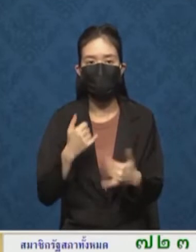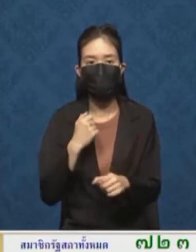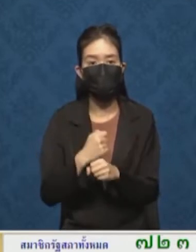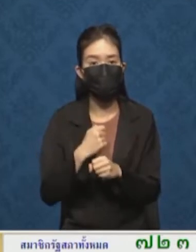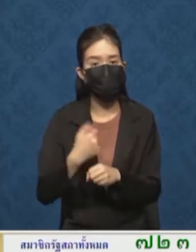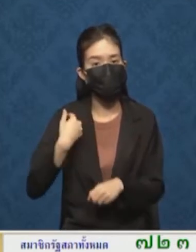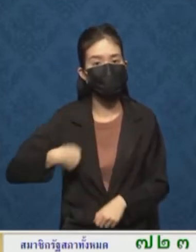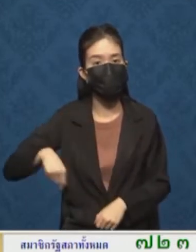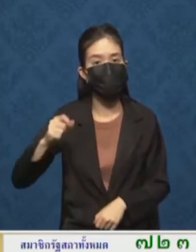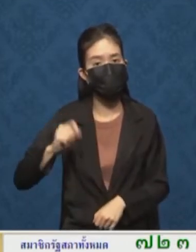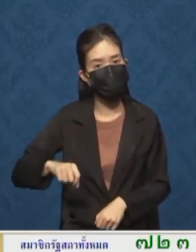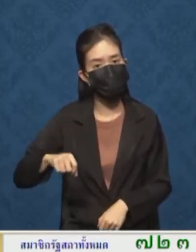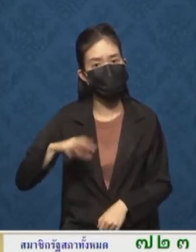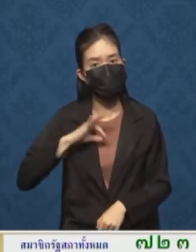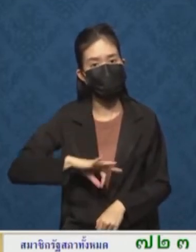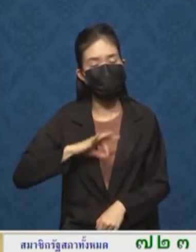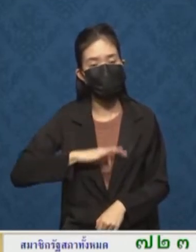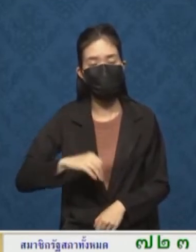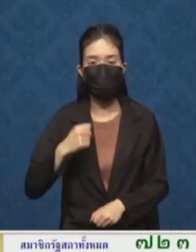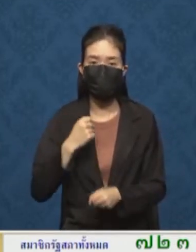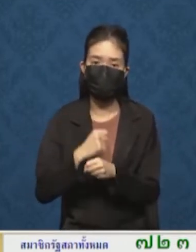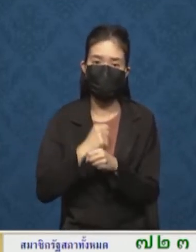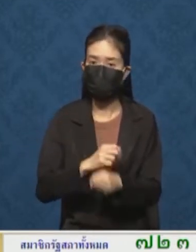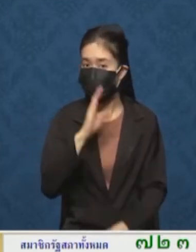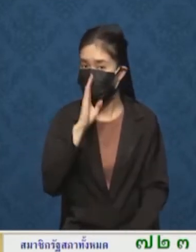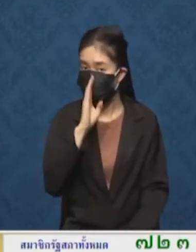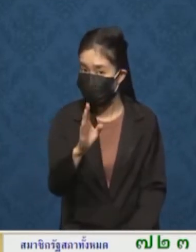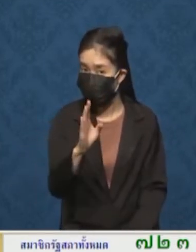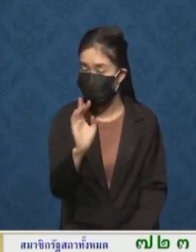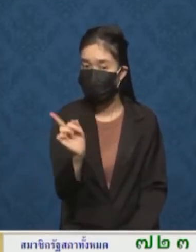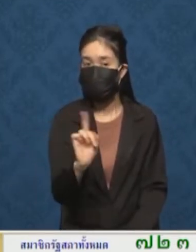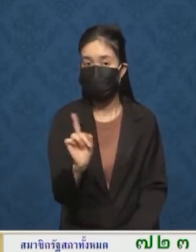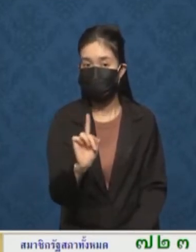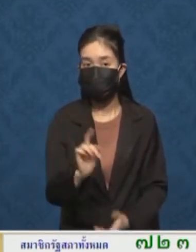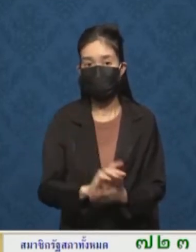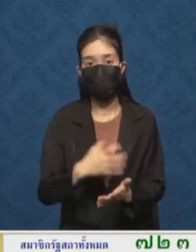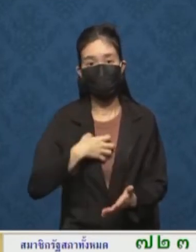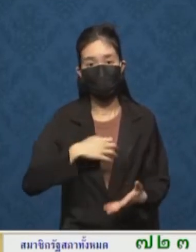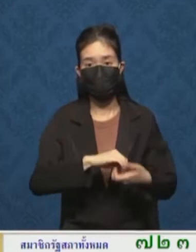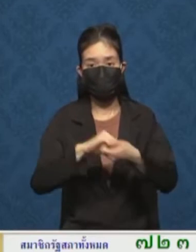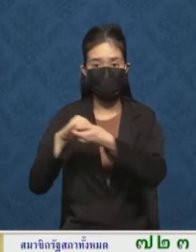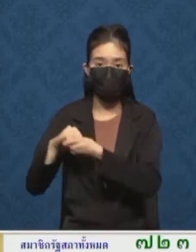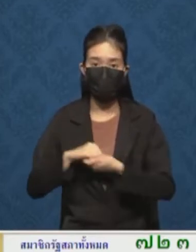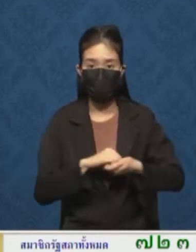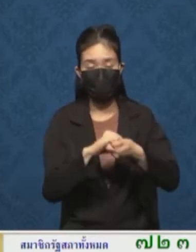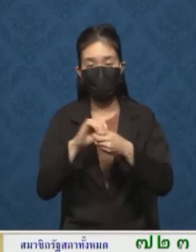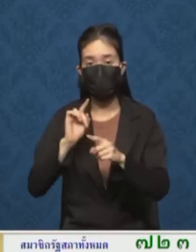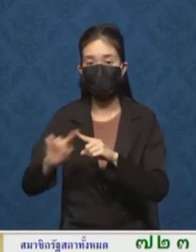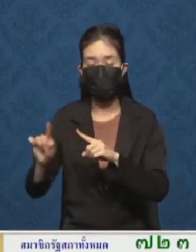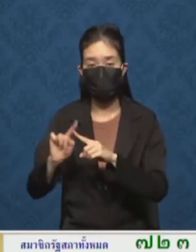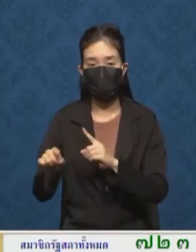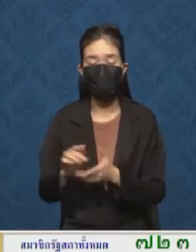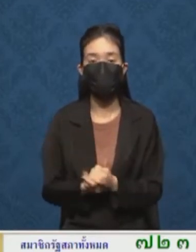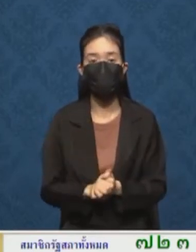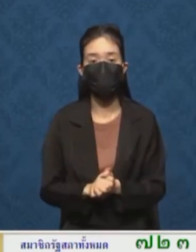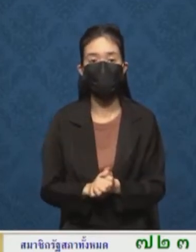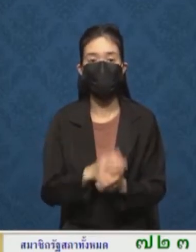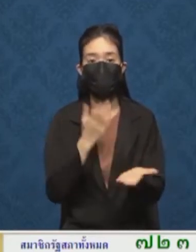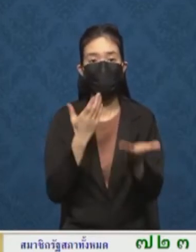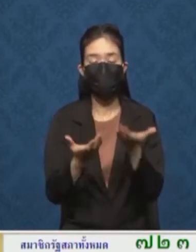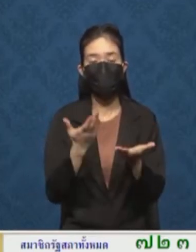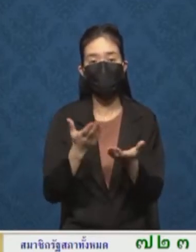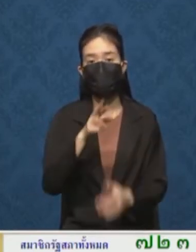สารพึ่งจากรธรรใหเกิดความยุดทำและเกิดความสำหารสามลทีหรอกรณีของการที่วางระบบข